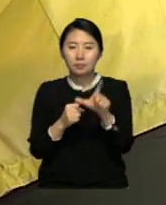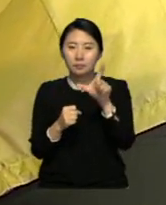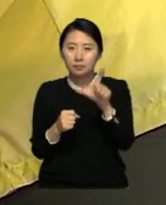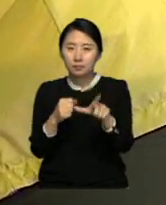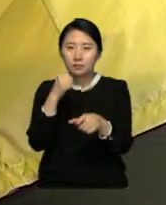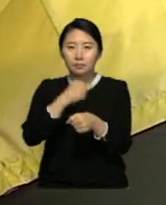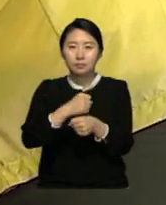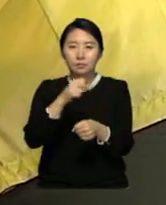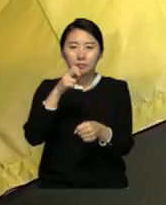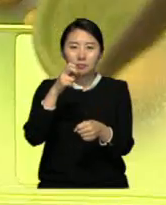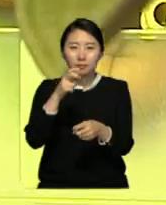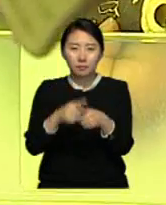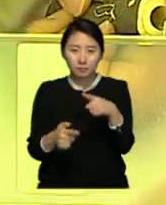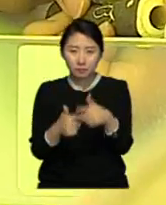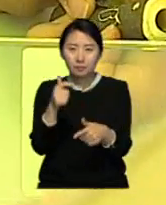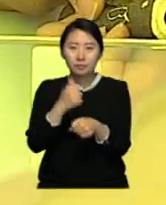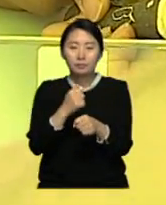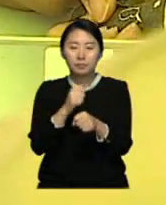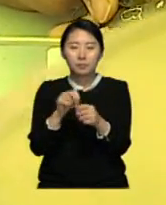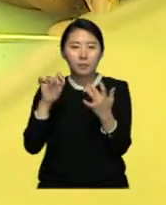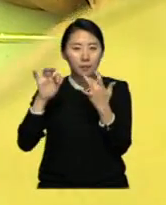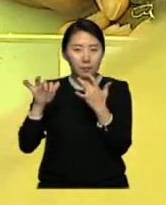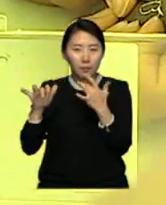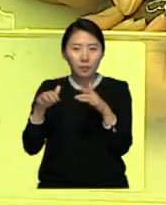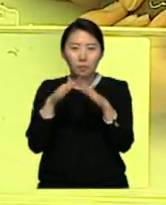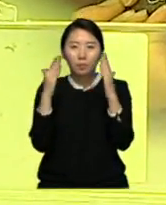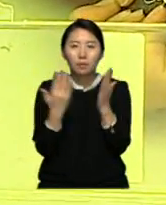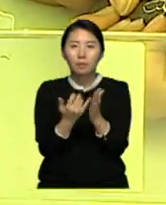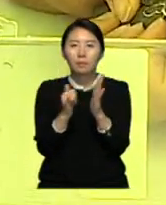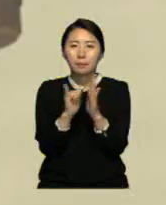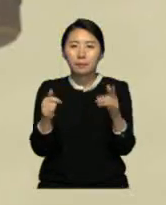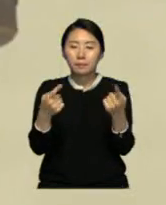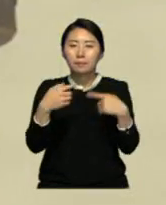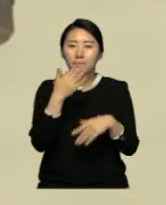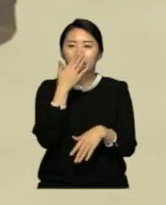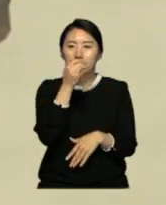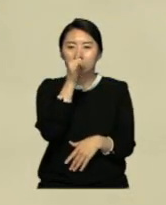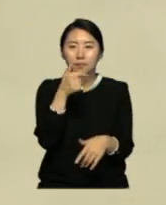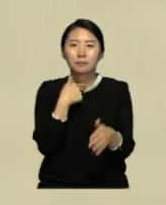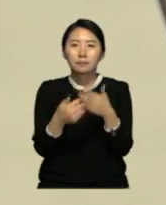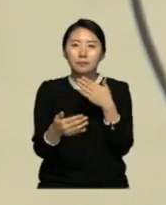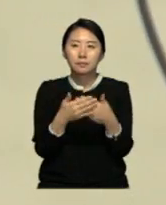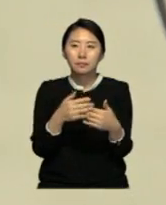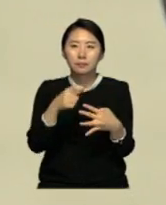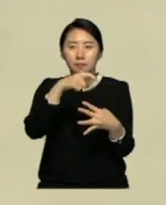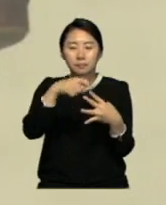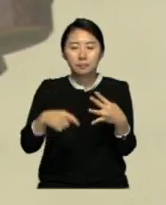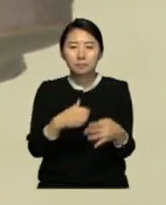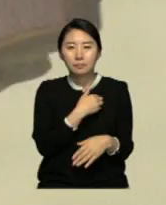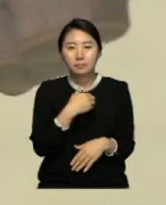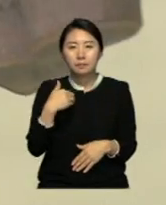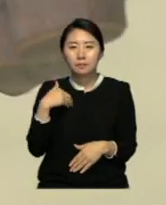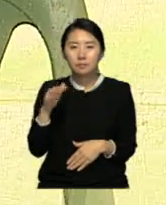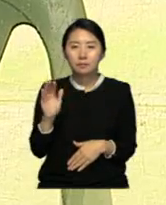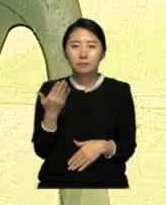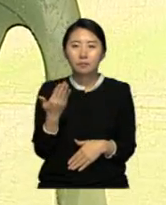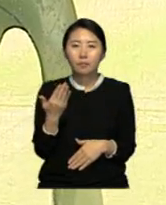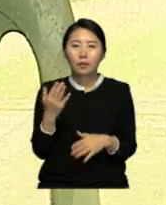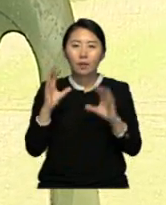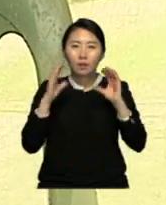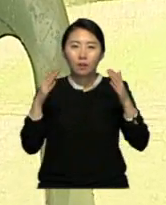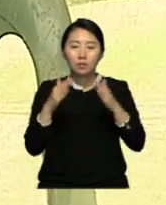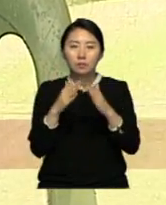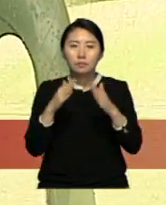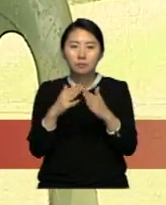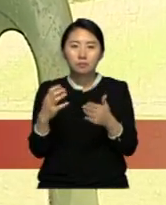나무로 만드는 피리까지 온 가족이 참여할 수 있는 체험 프로그램도 풍성합니다. 네, 애들이 집에서